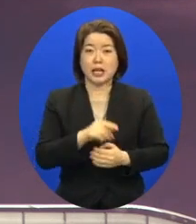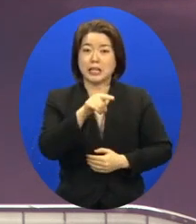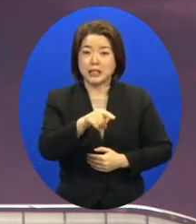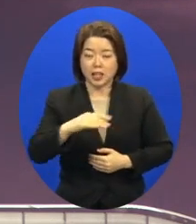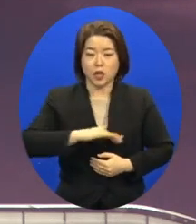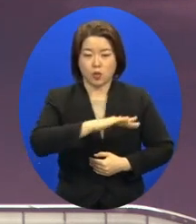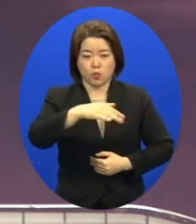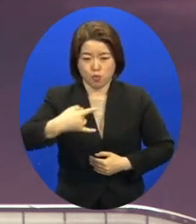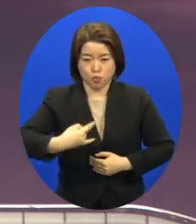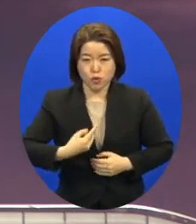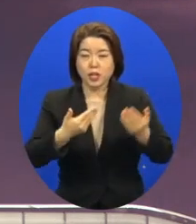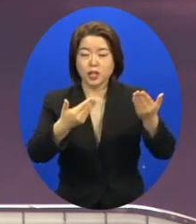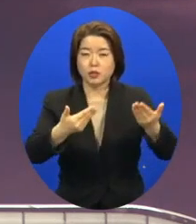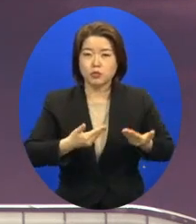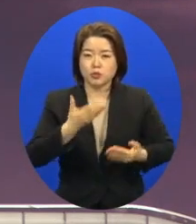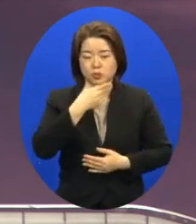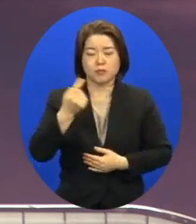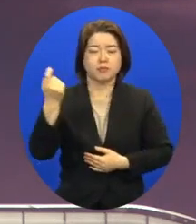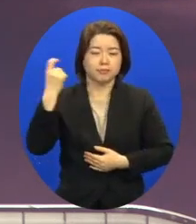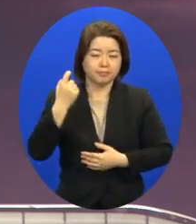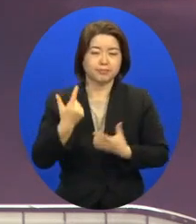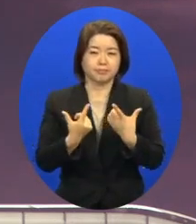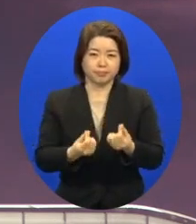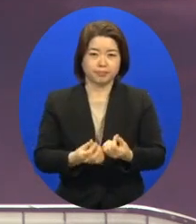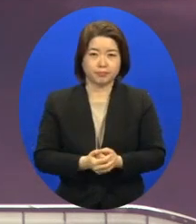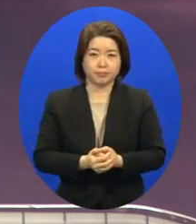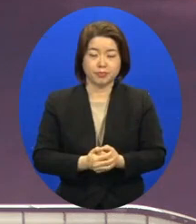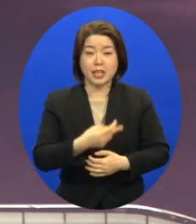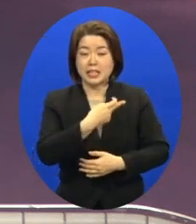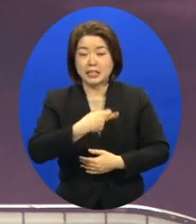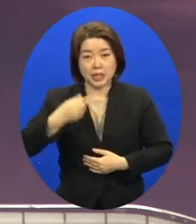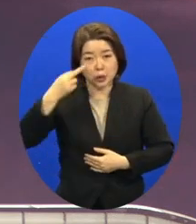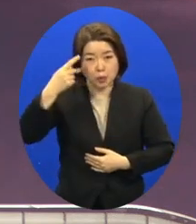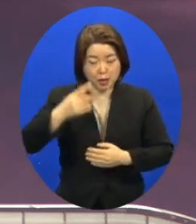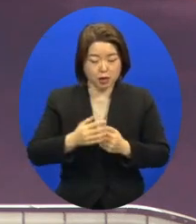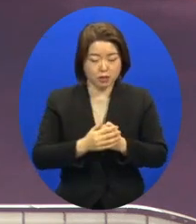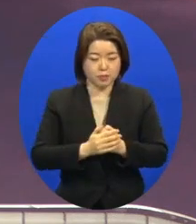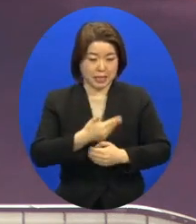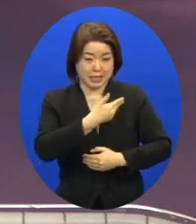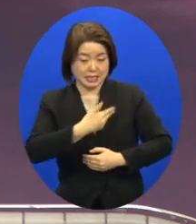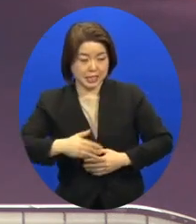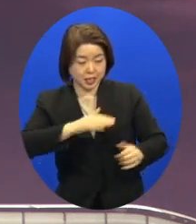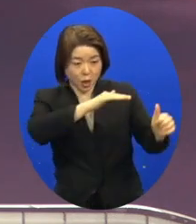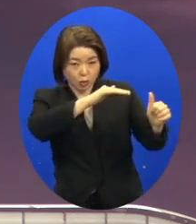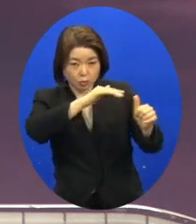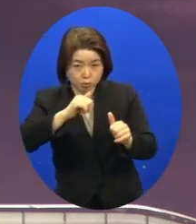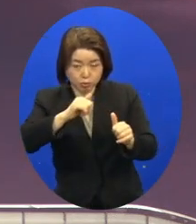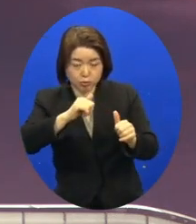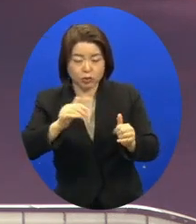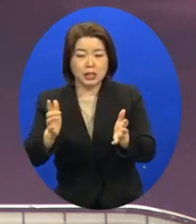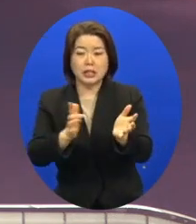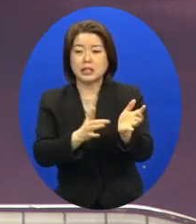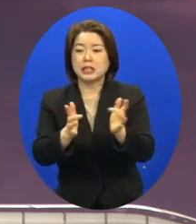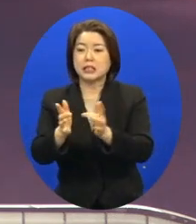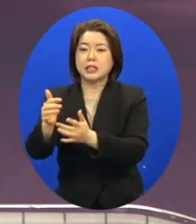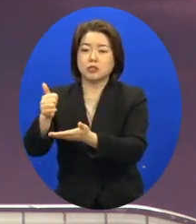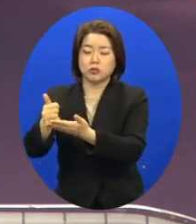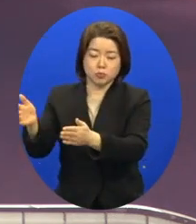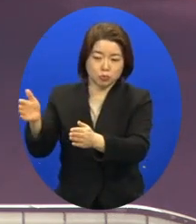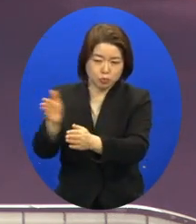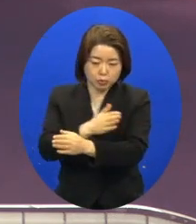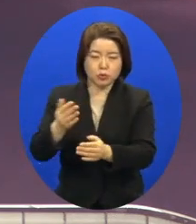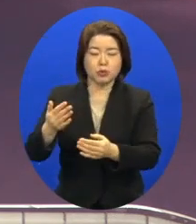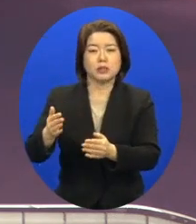주는 복음입니다. 사도 바울은 그가 사도로 부름을 받은 것이 예수님으로부터 시작이 됐다고 고백합니다.